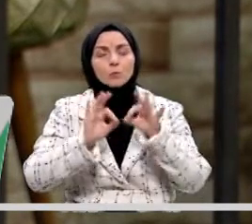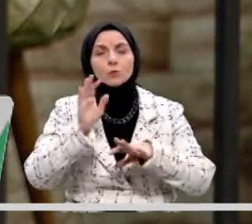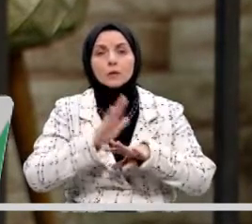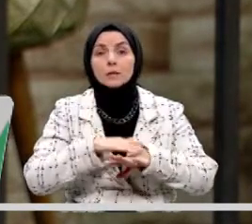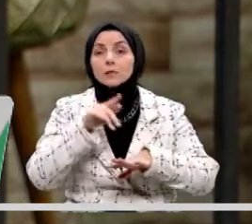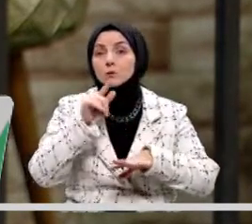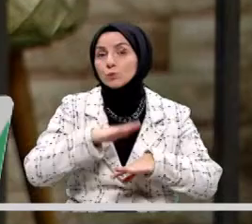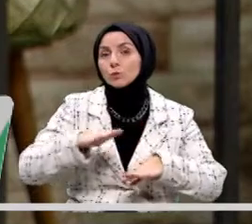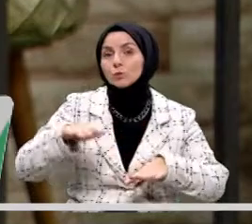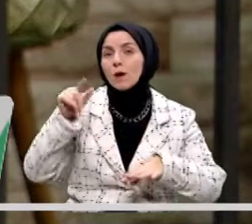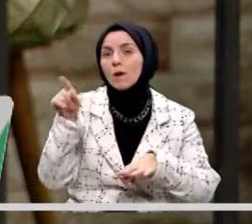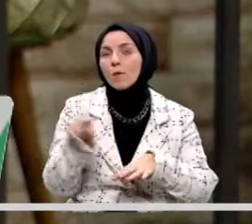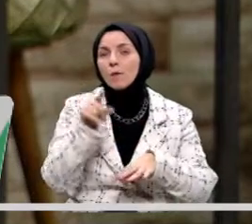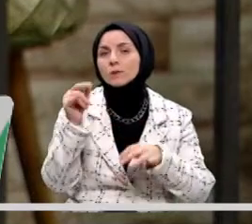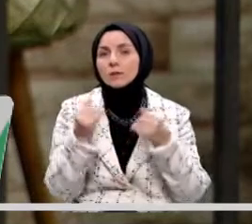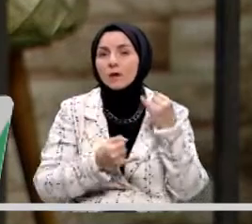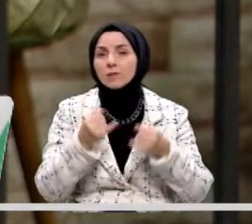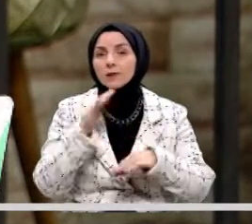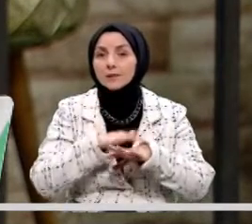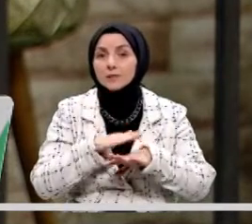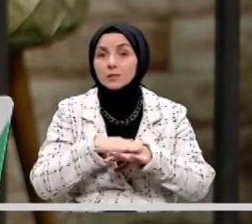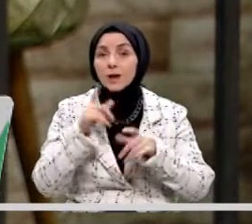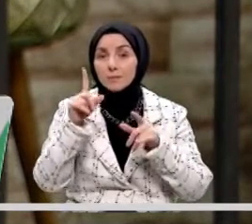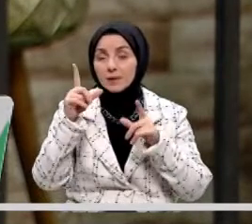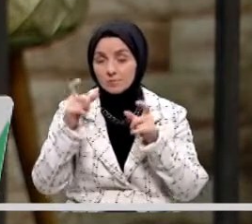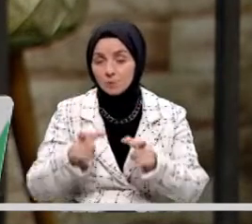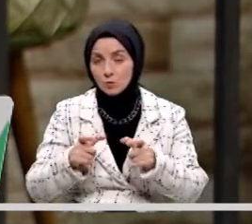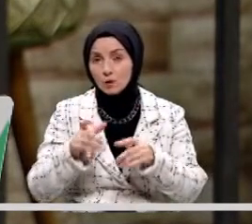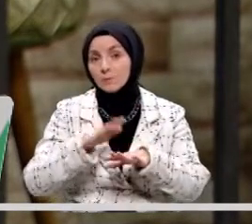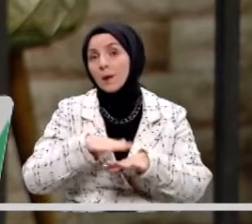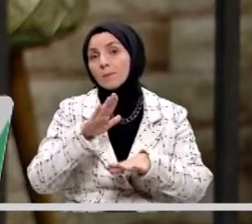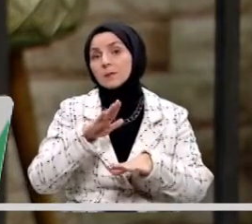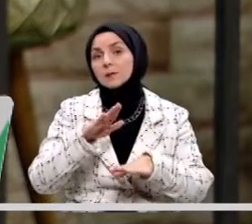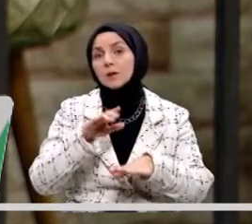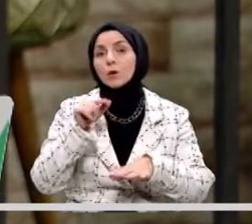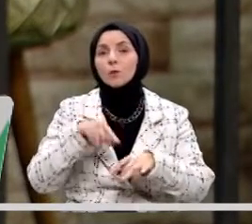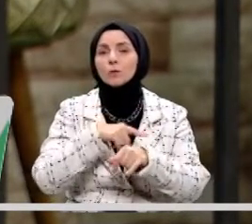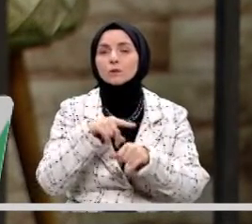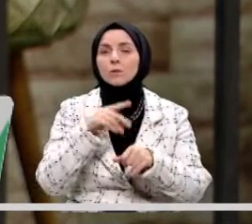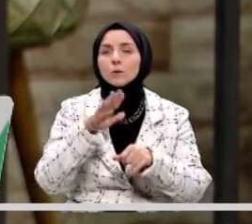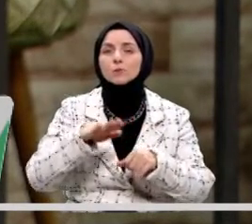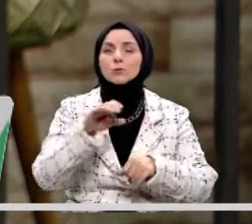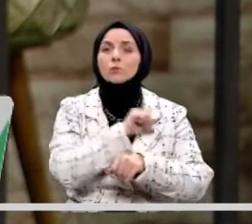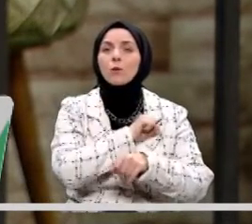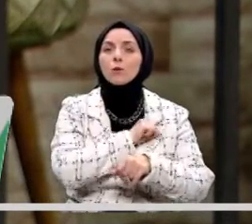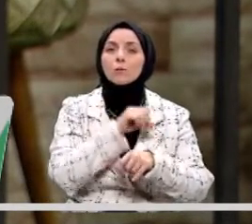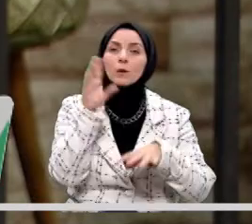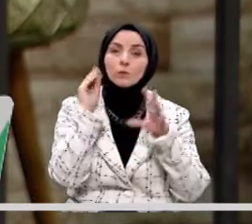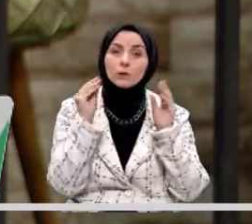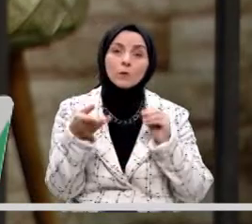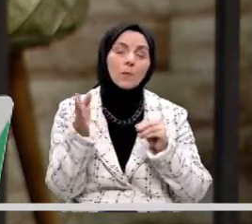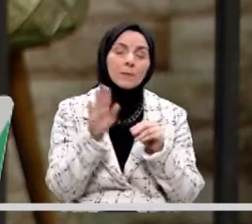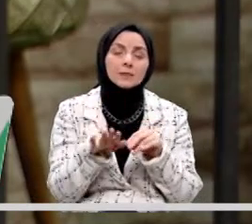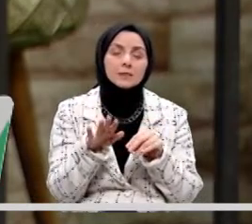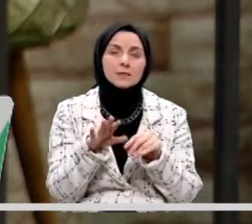çatışmaya girecek bir ortam oluşturmayın O zaman çocuk korkmayı öğreniyor diyor ki başkasından Tedirgin olmaya baş